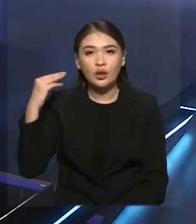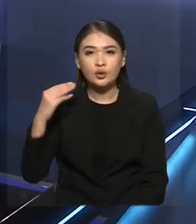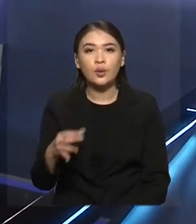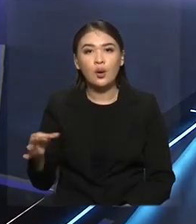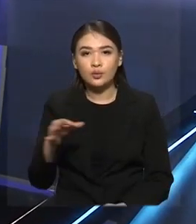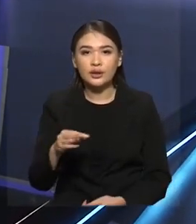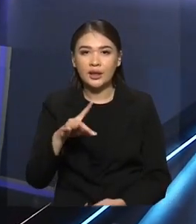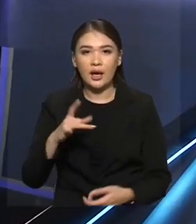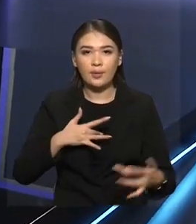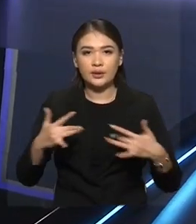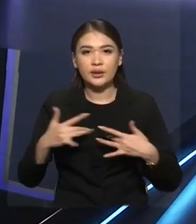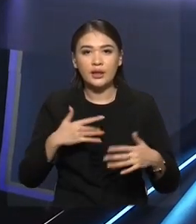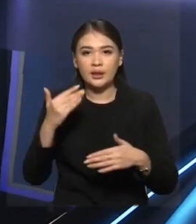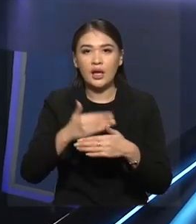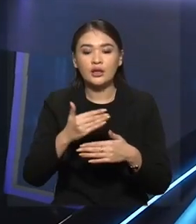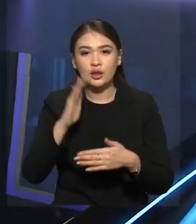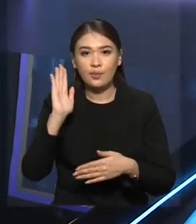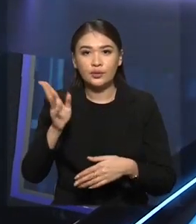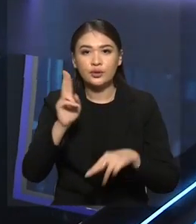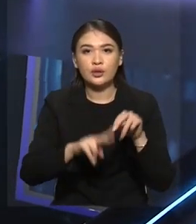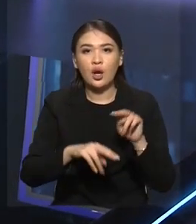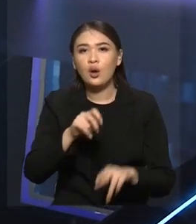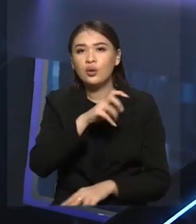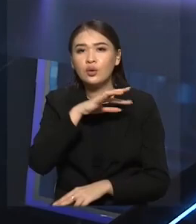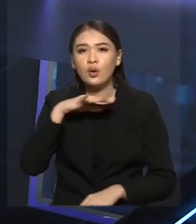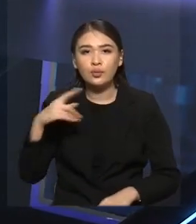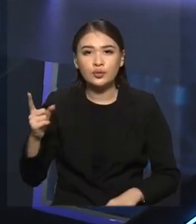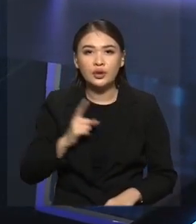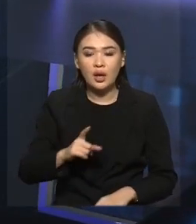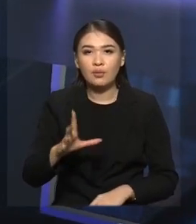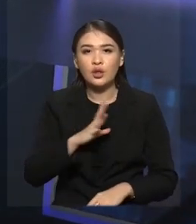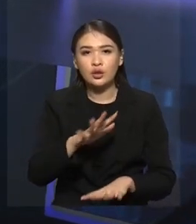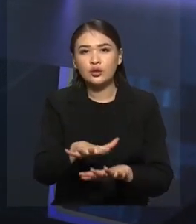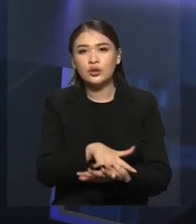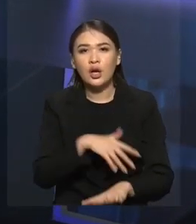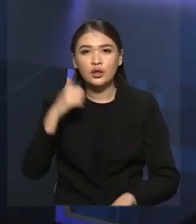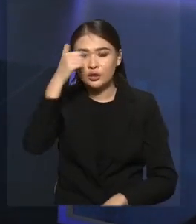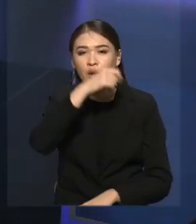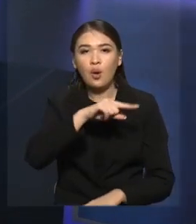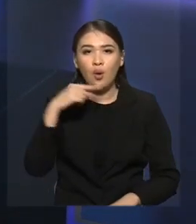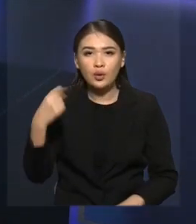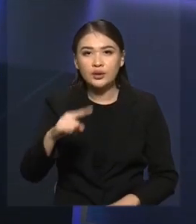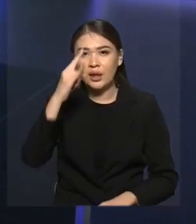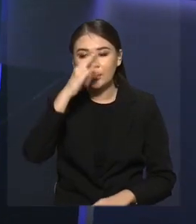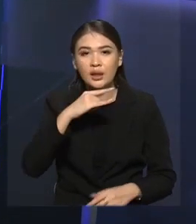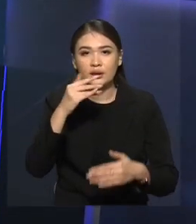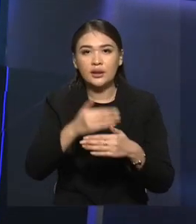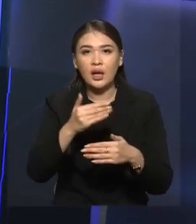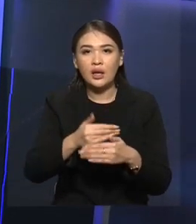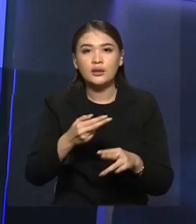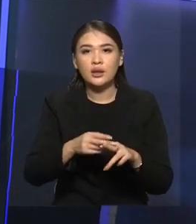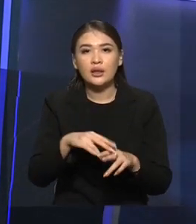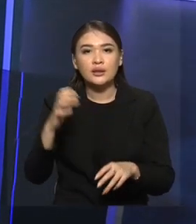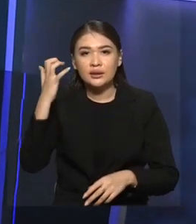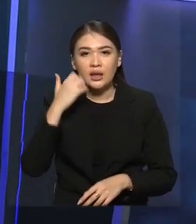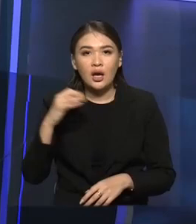Ақтөбеде облыстық драма театр салынады. Мәселе көптен бері көтеріліп келеді. Тұзақ жылдар бойы орыс және қазақ театрлары әбден тозығы